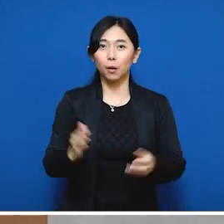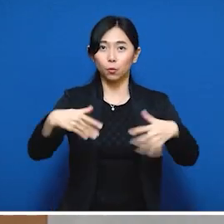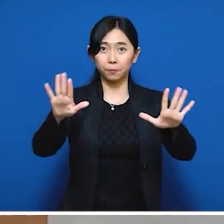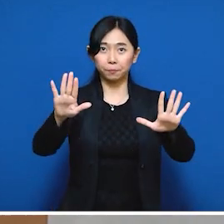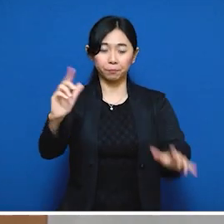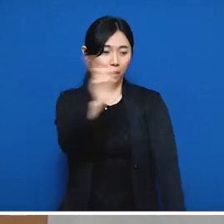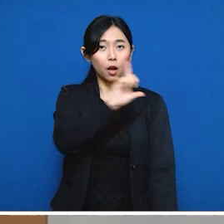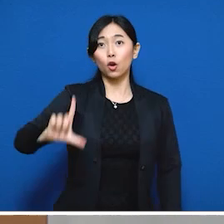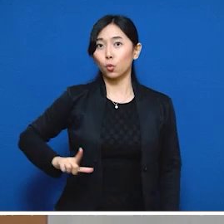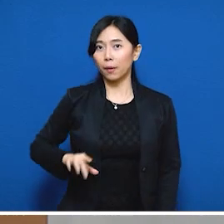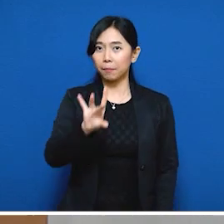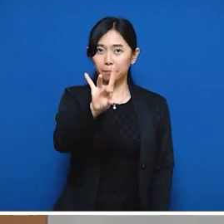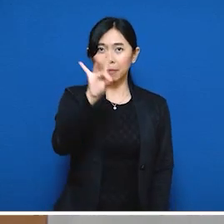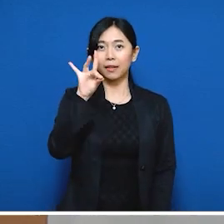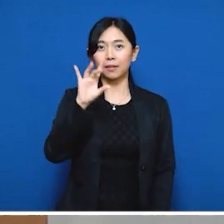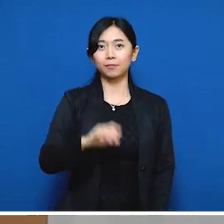Lalu Tuhan memanggil,